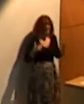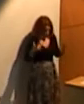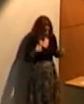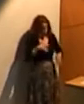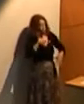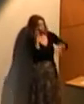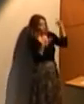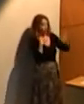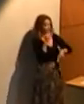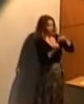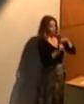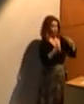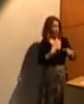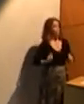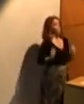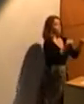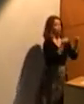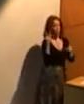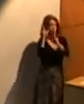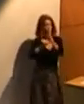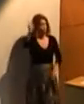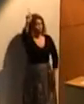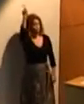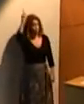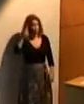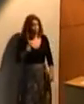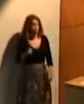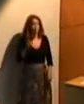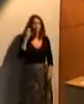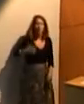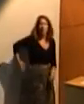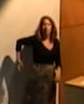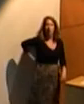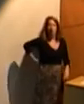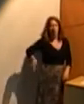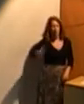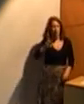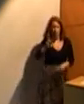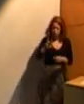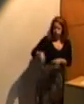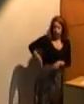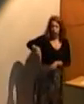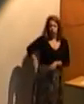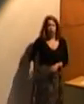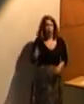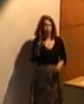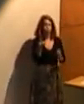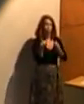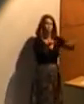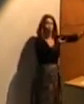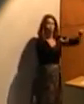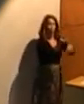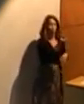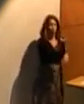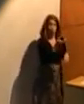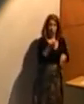nous pouvons pas le vendre moi je me suis je vous vendez un brin vous imaginez je ne donne pas je le vends